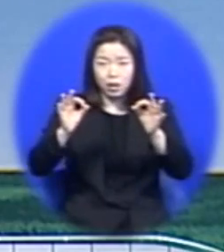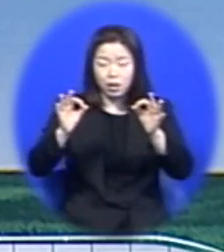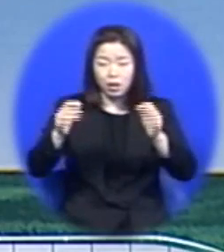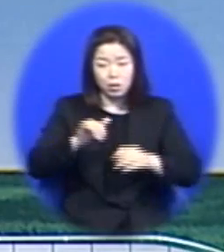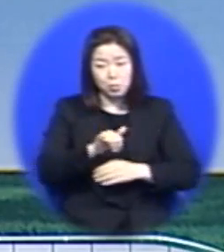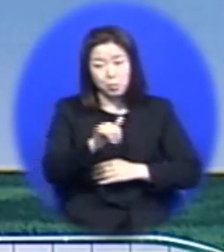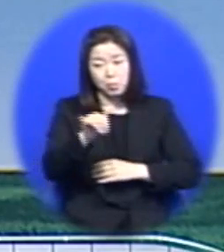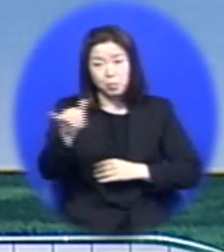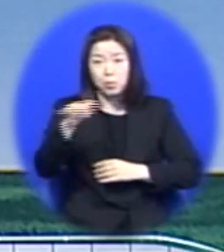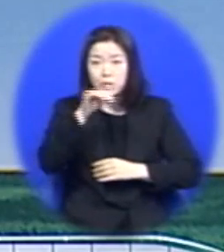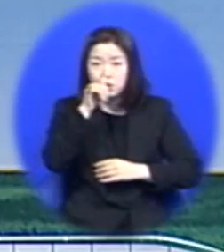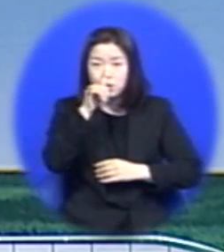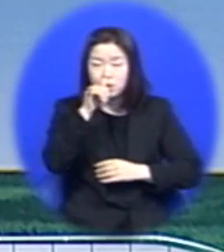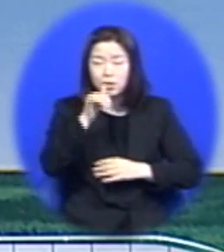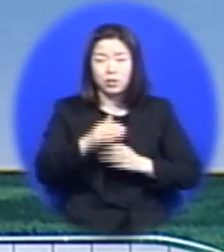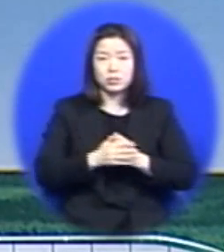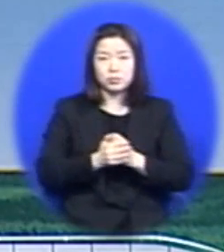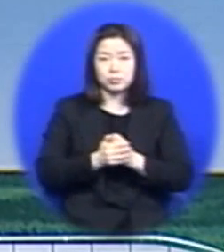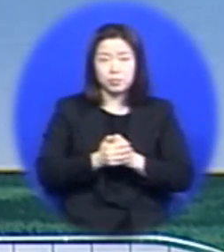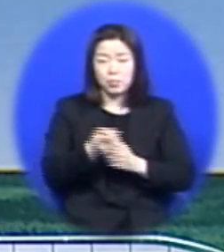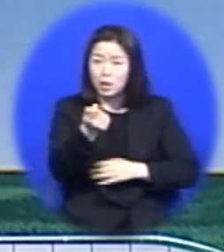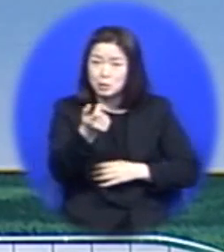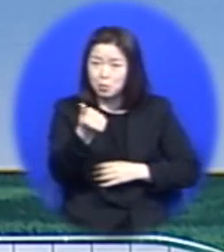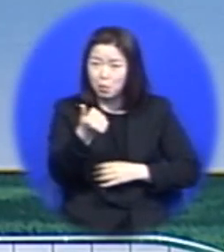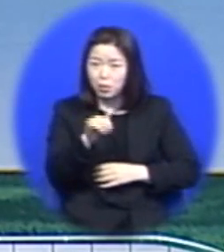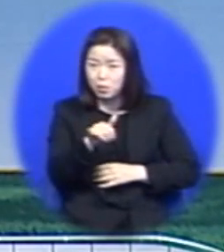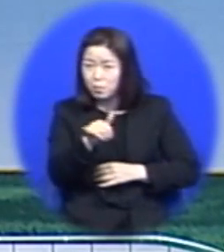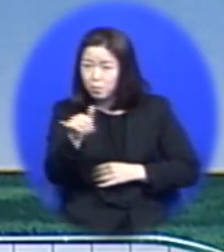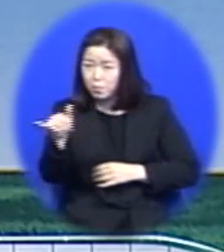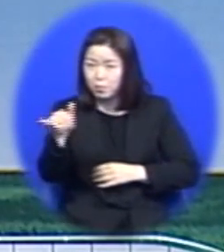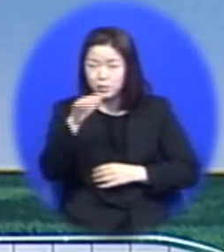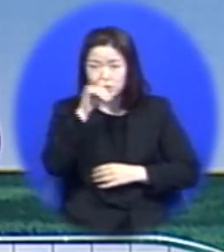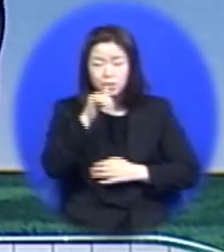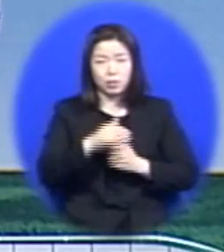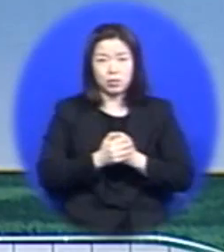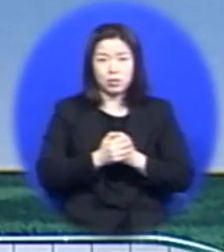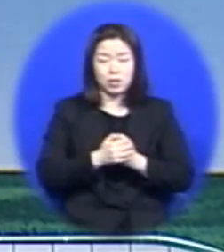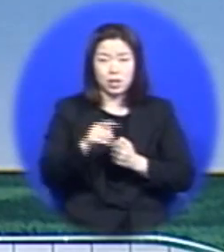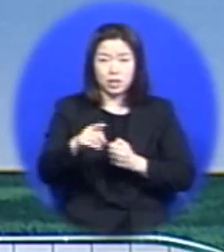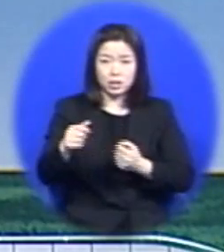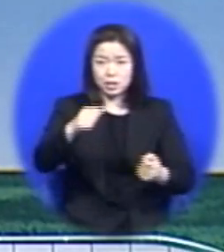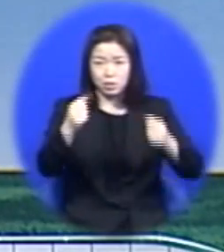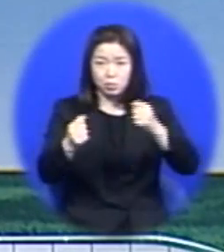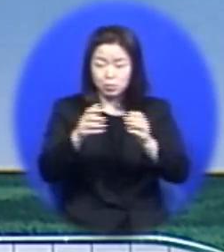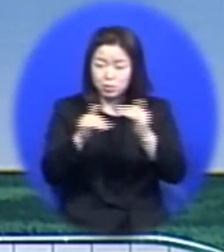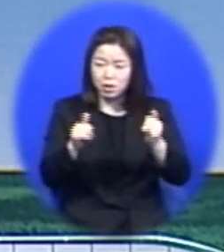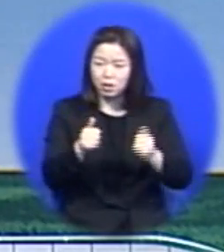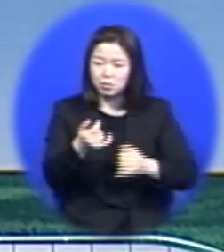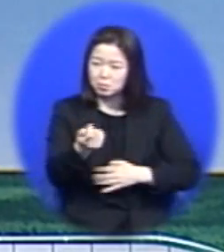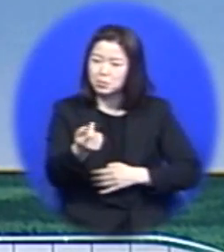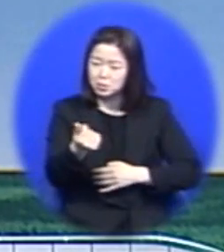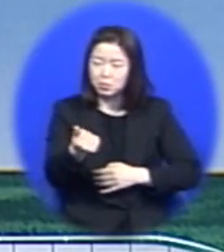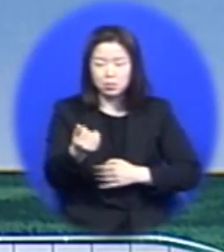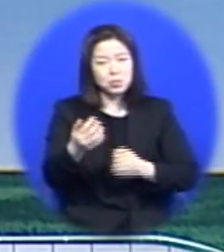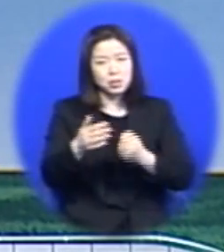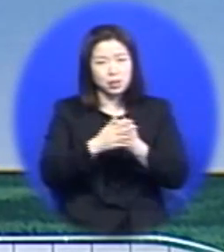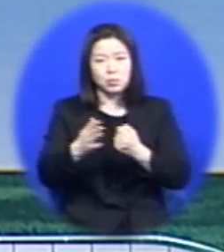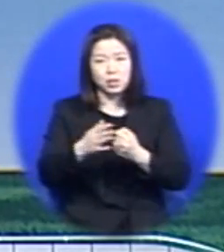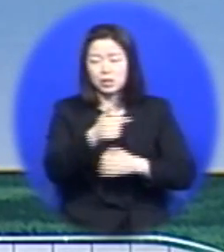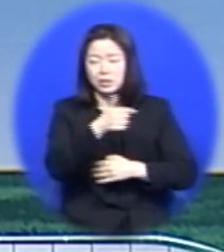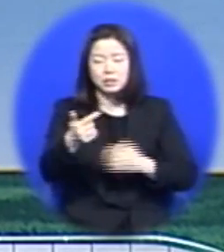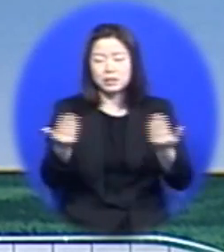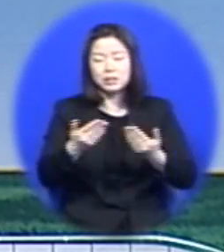조금 벗어났어요. 조금 벗어났어요. 이 조종사가 아유 이렇게 조금 벗어난 거야 뭐 무슨